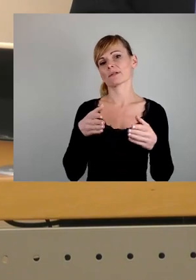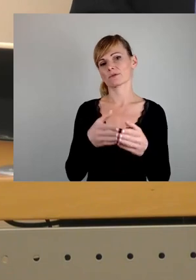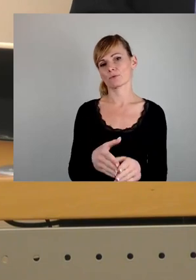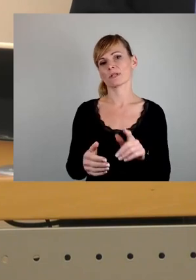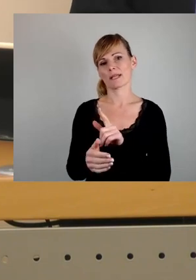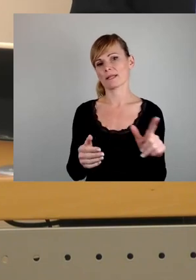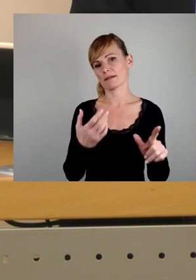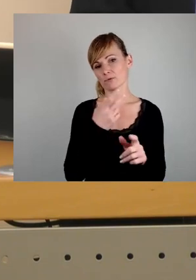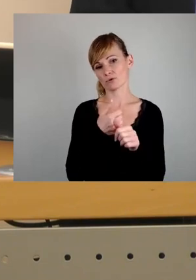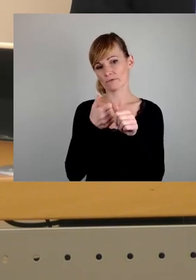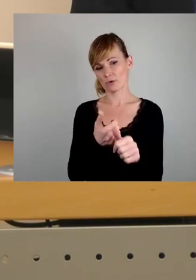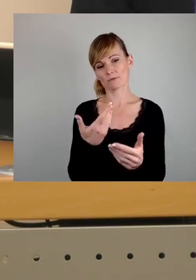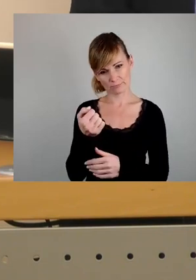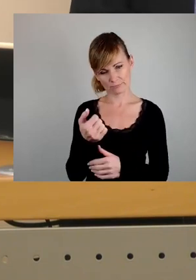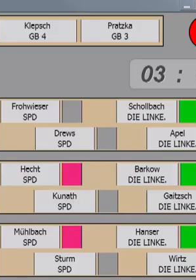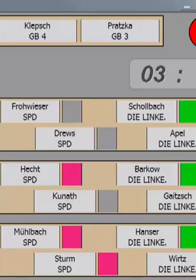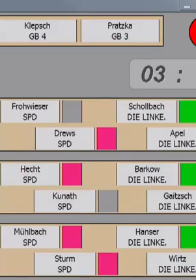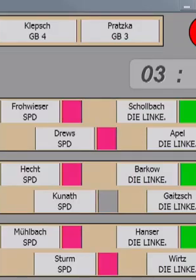möchte, den bitte ich jetzt um Stimmzeichen.